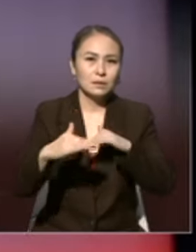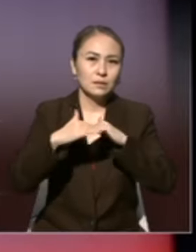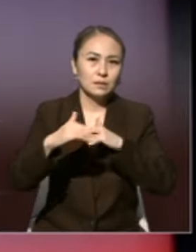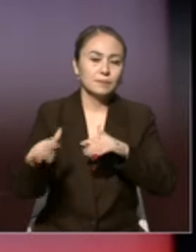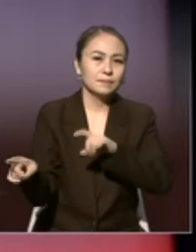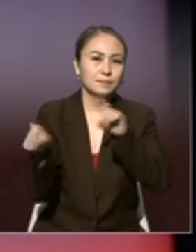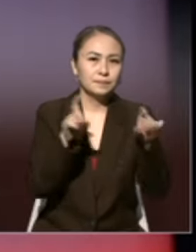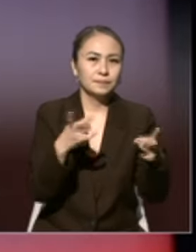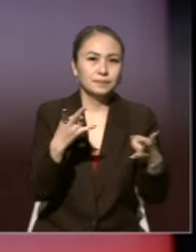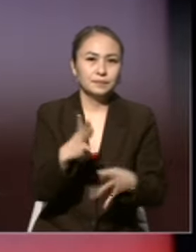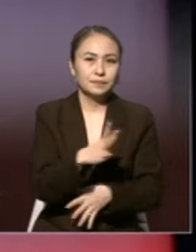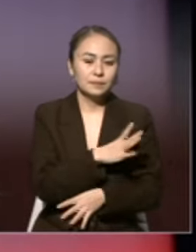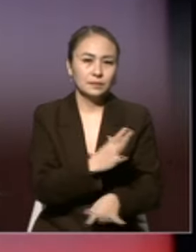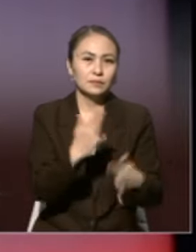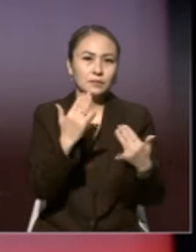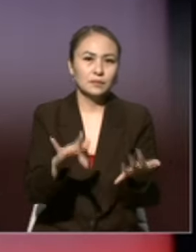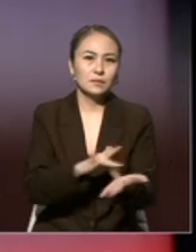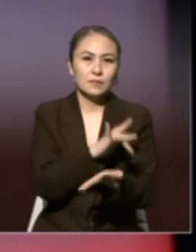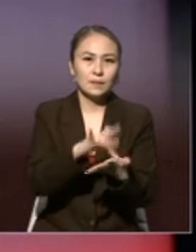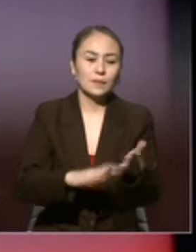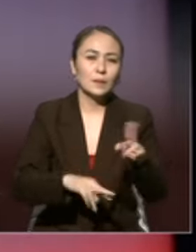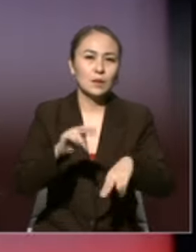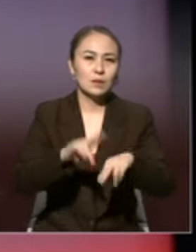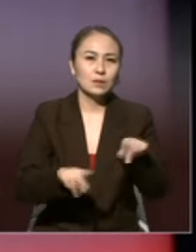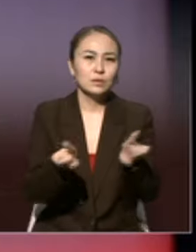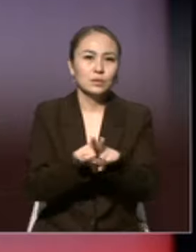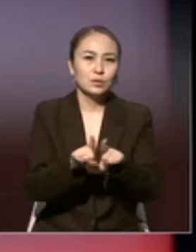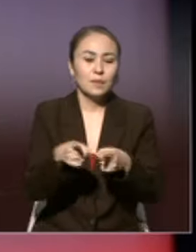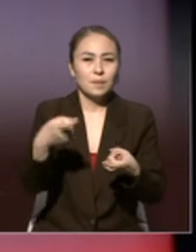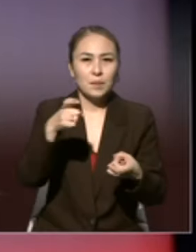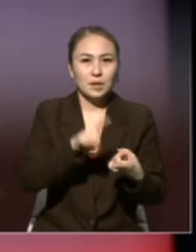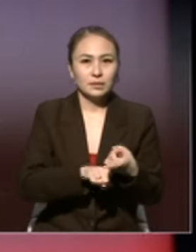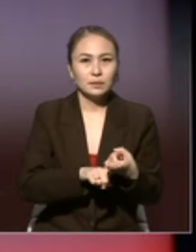керек еді. Бұның барлығы сол қала құрылысына да байланысты. Ол да